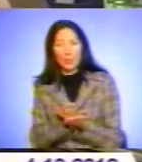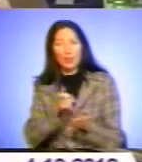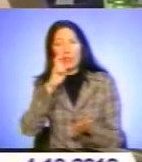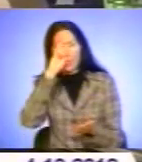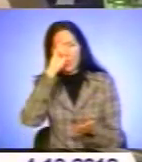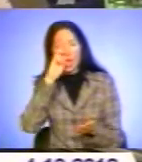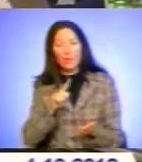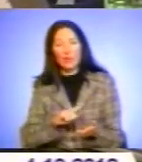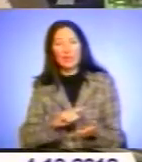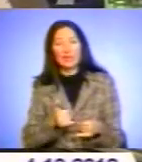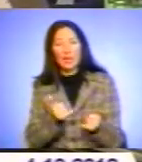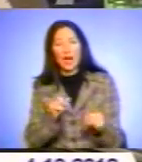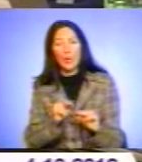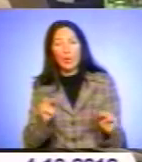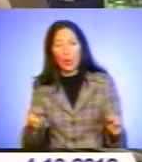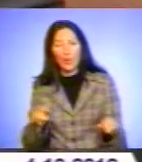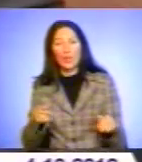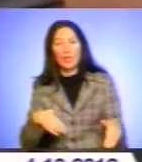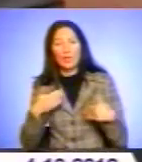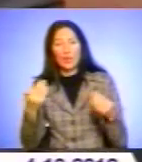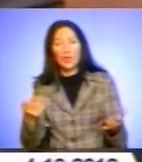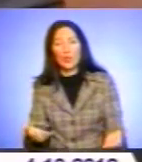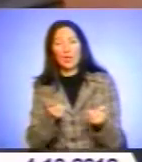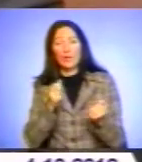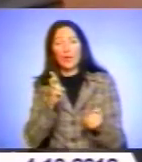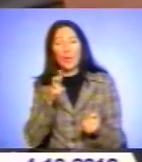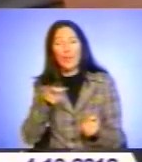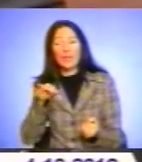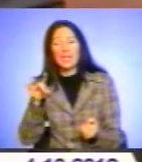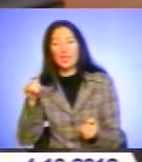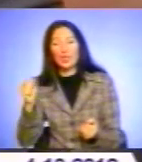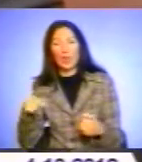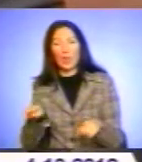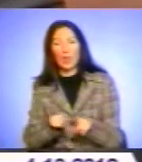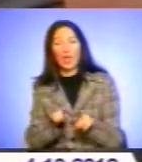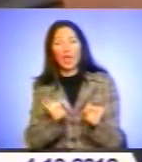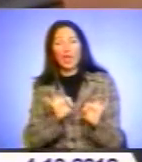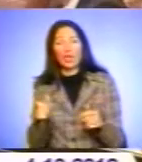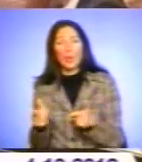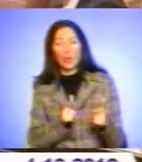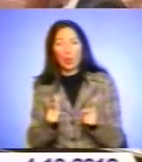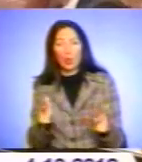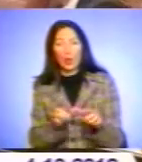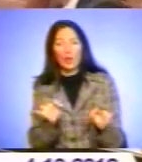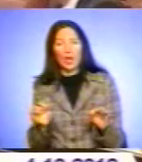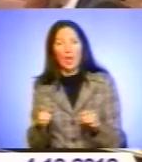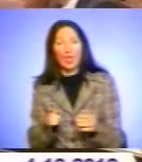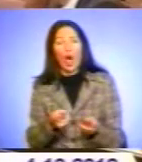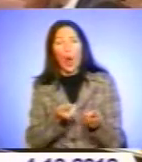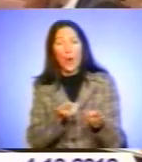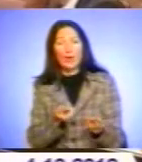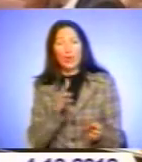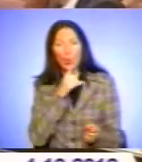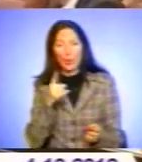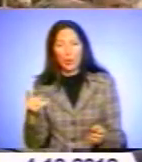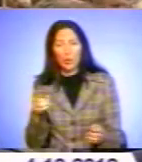прем'єра підтримав міністр будівництва Анатолій Близнюк. Також урядовець звітував щодо підготовки до опалювального періоду. Запевнив, українці зустрінуть